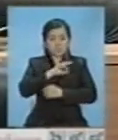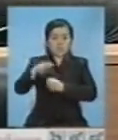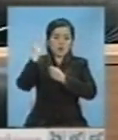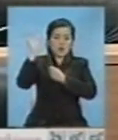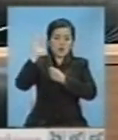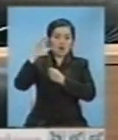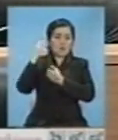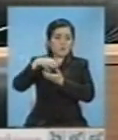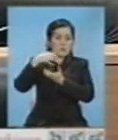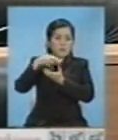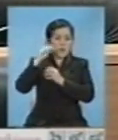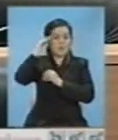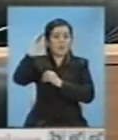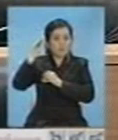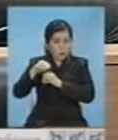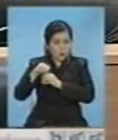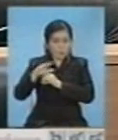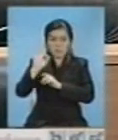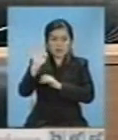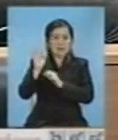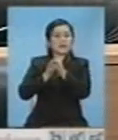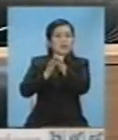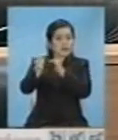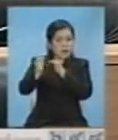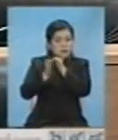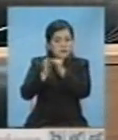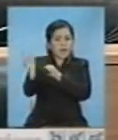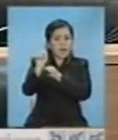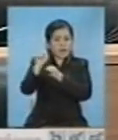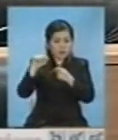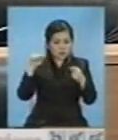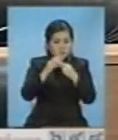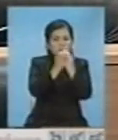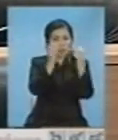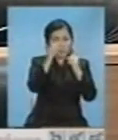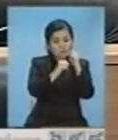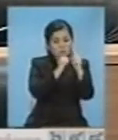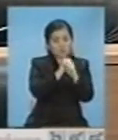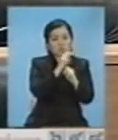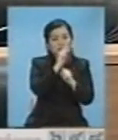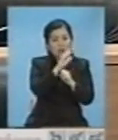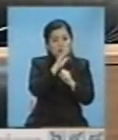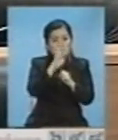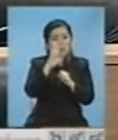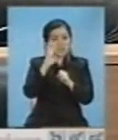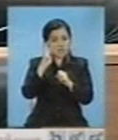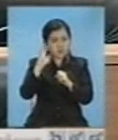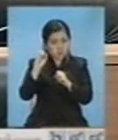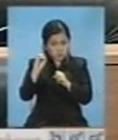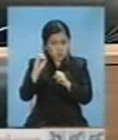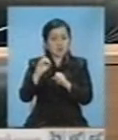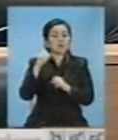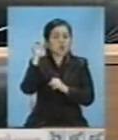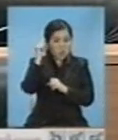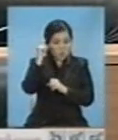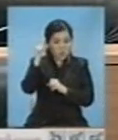ำลังพูดโกหกท่านจุรินทร์กำลังอธิบายนะครับถึงจุดอ่อนของรัฐธรรมนูญปี40ประชาชนตัดสินเองผมเห็นด้วยกับ